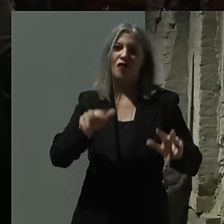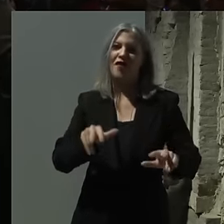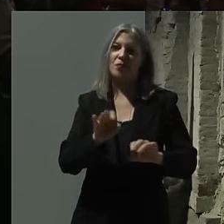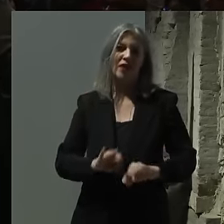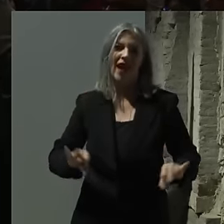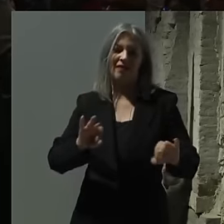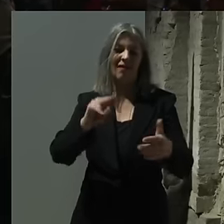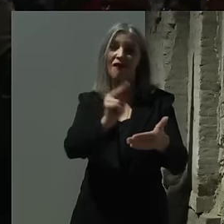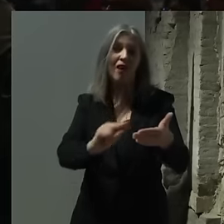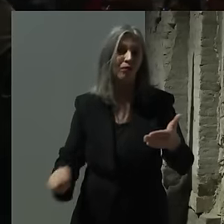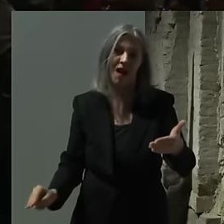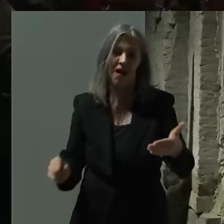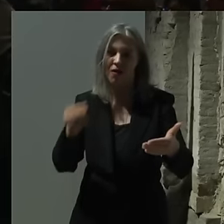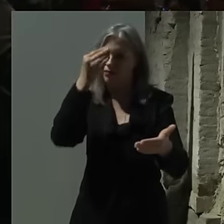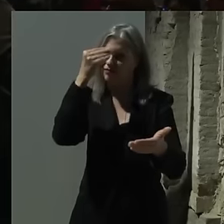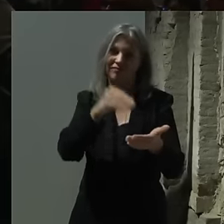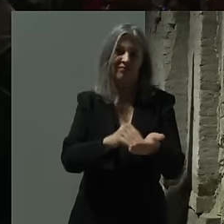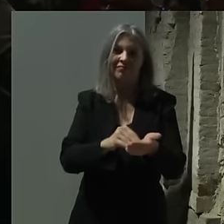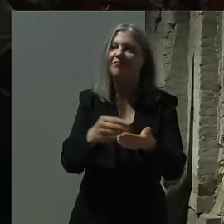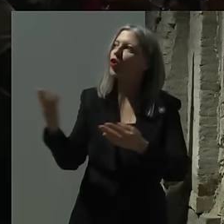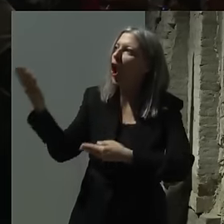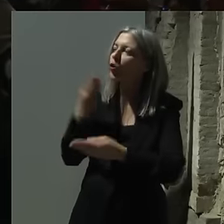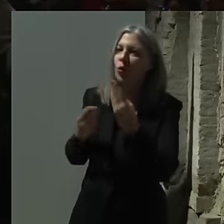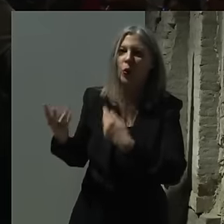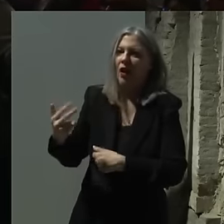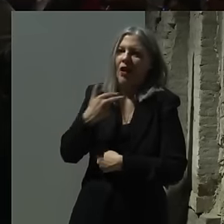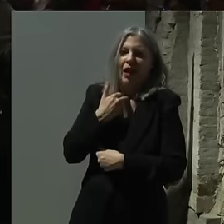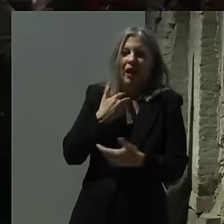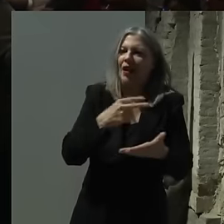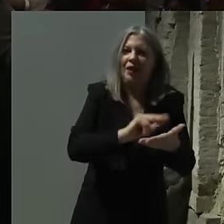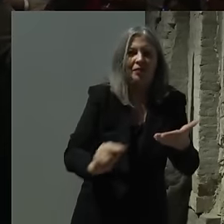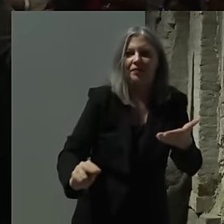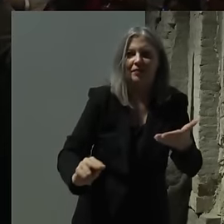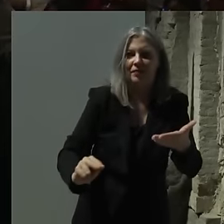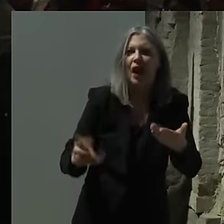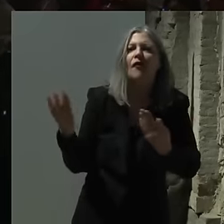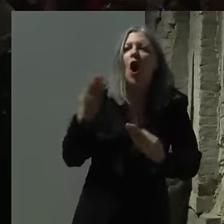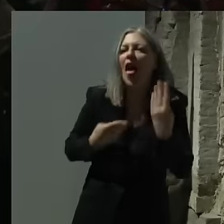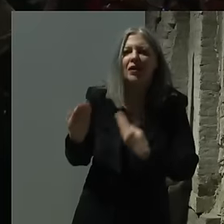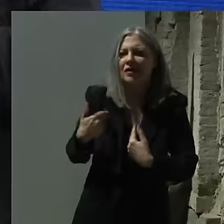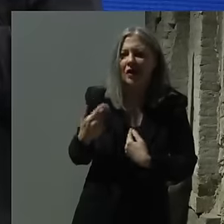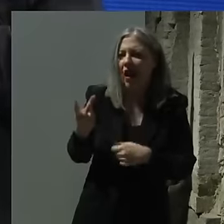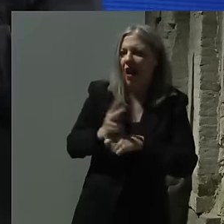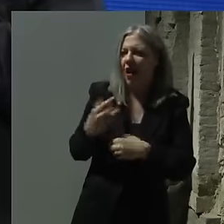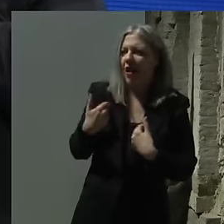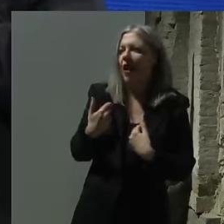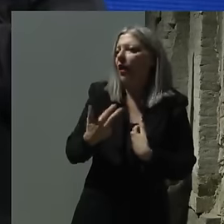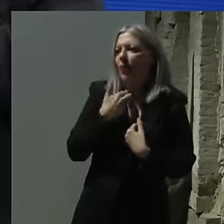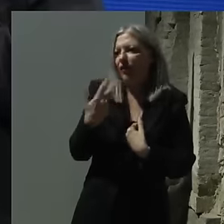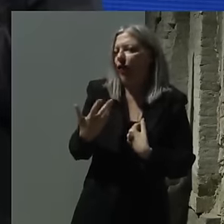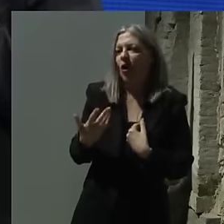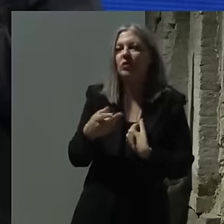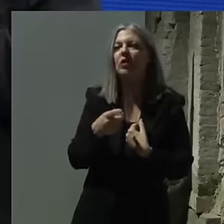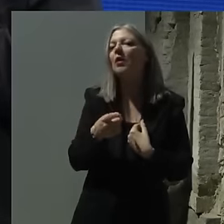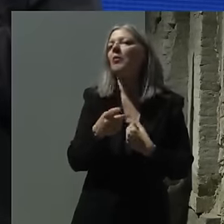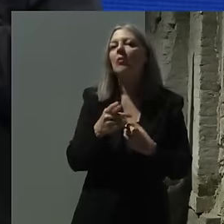un verbale fatto tramite le torture, tramite la violenza, la costrizione, ecco. E da lì non sono più